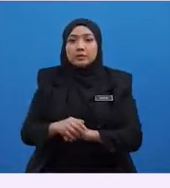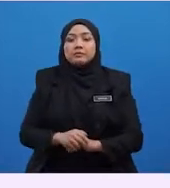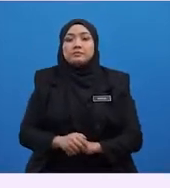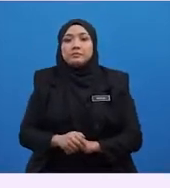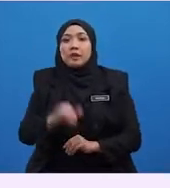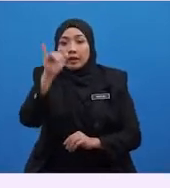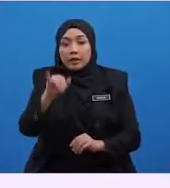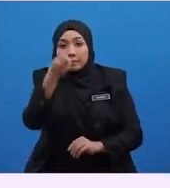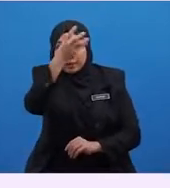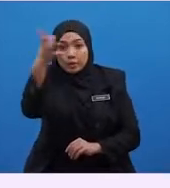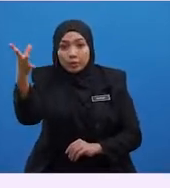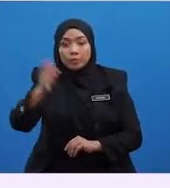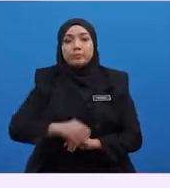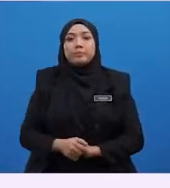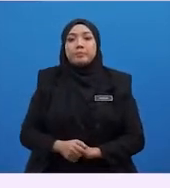http://localhost/capaian.php.